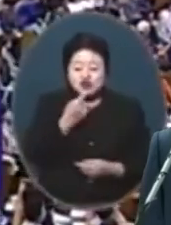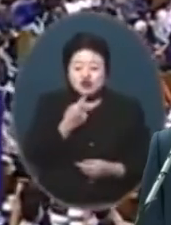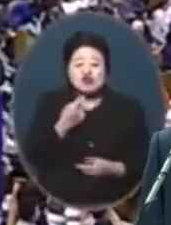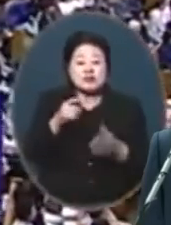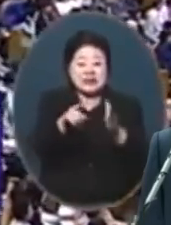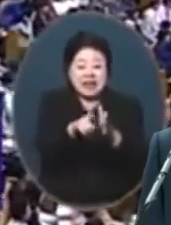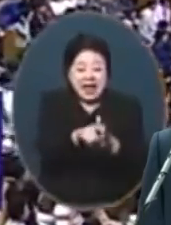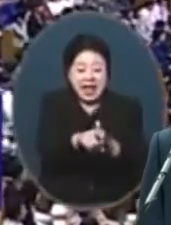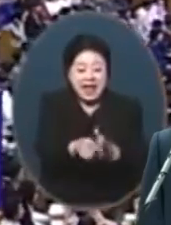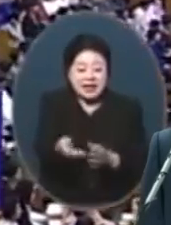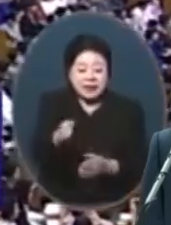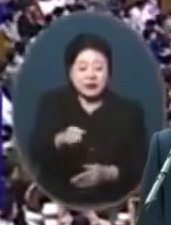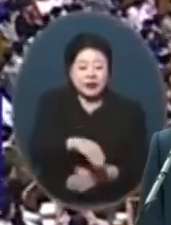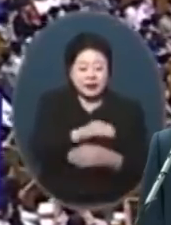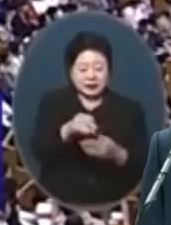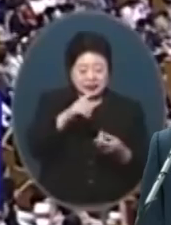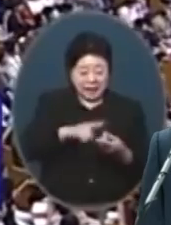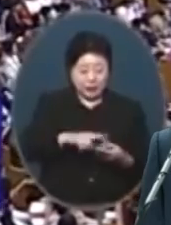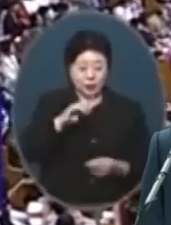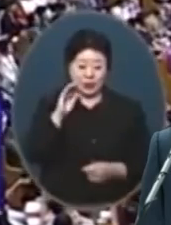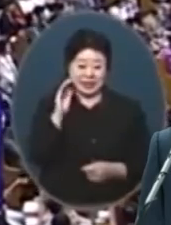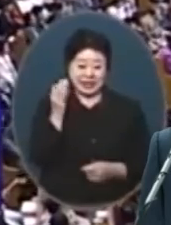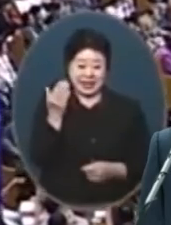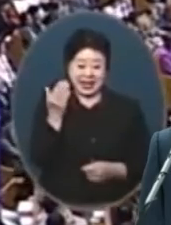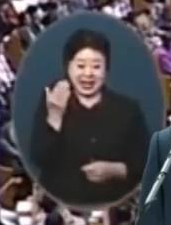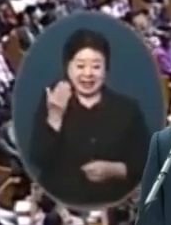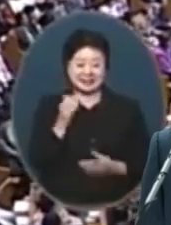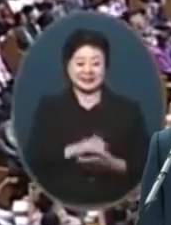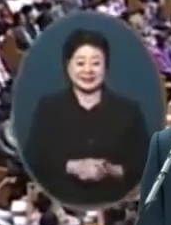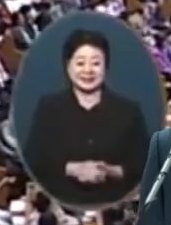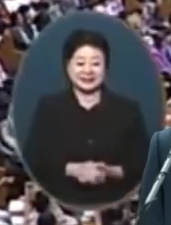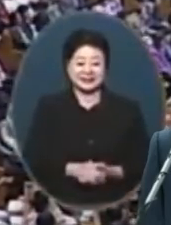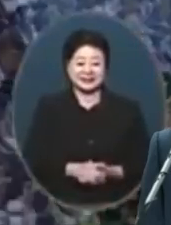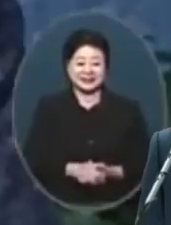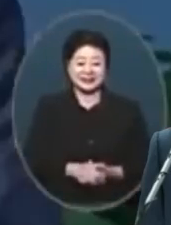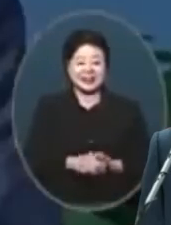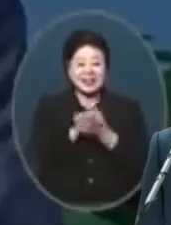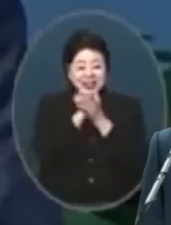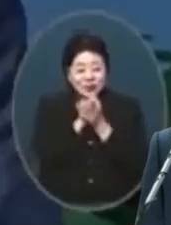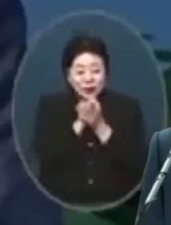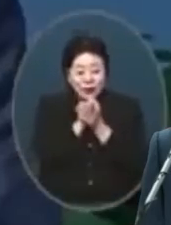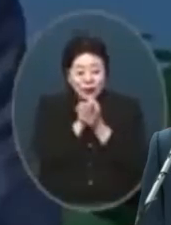믿어라. 그리하면 너희에게 그대로 되리라. 내가 기도를